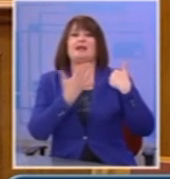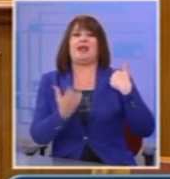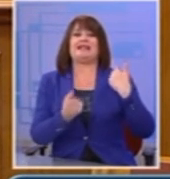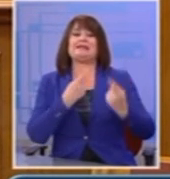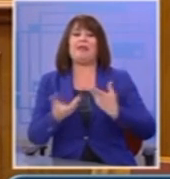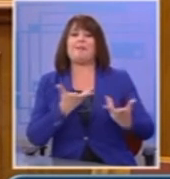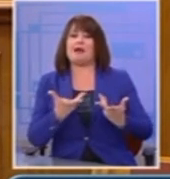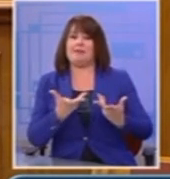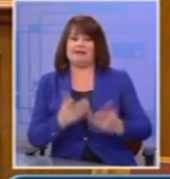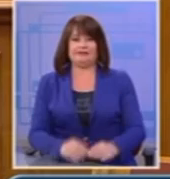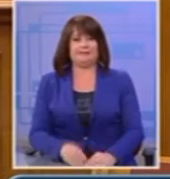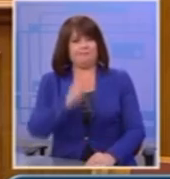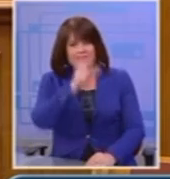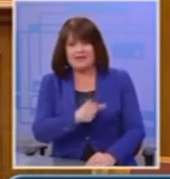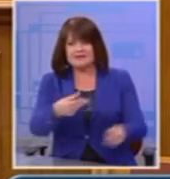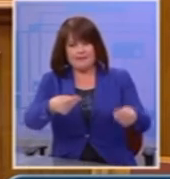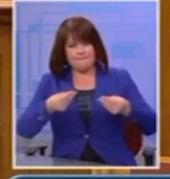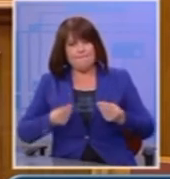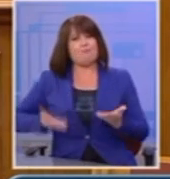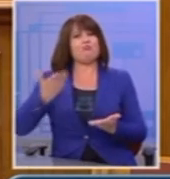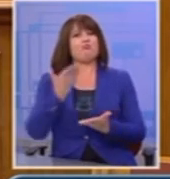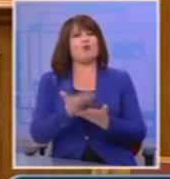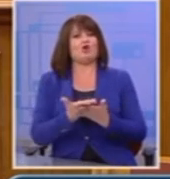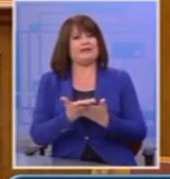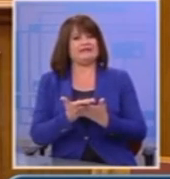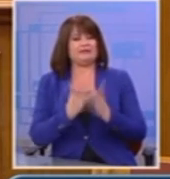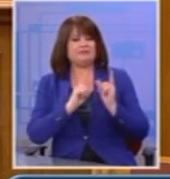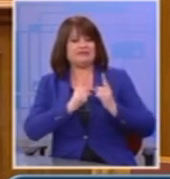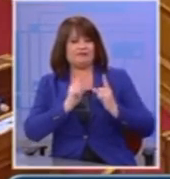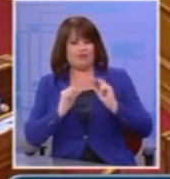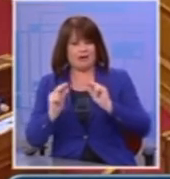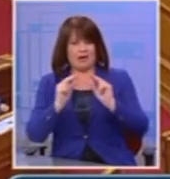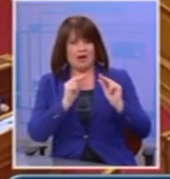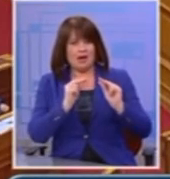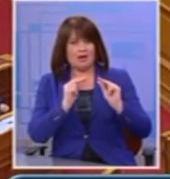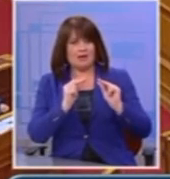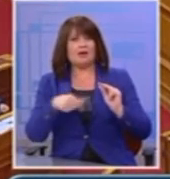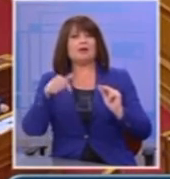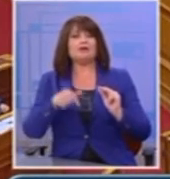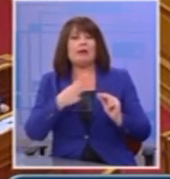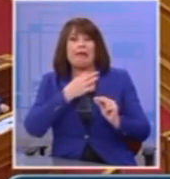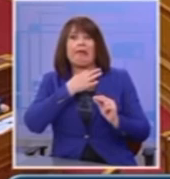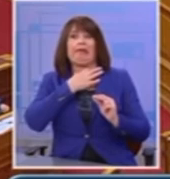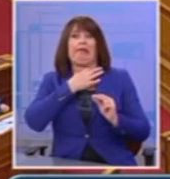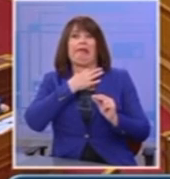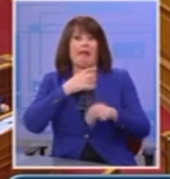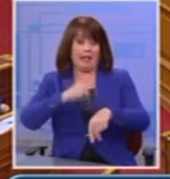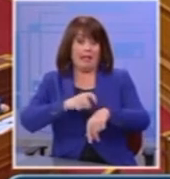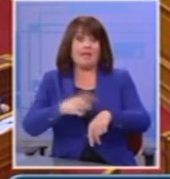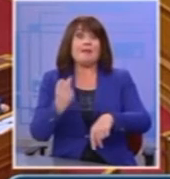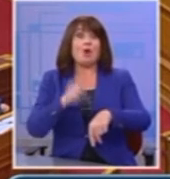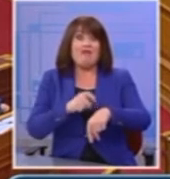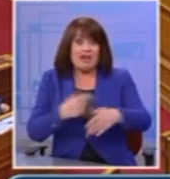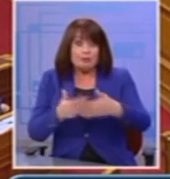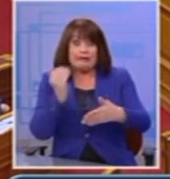Φέρνετε μία πρόταση βάση για συμφωνία υποκαθεστώς ασφικτικών χρονικών